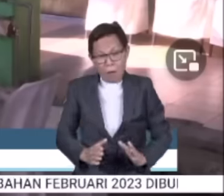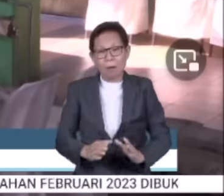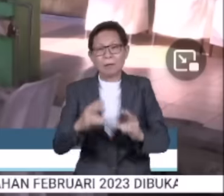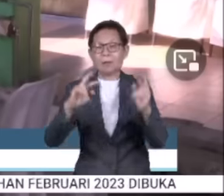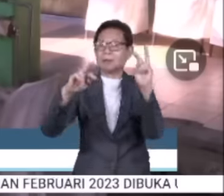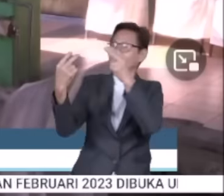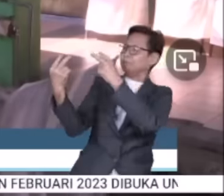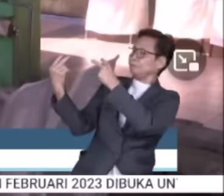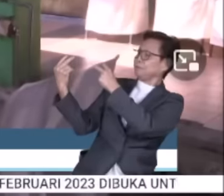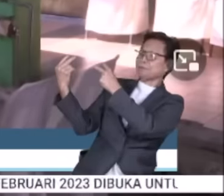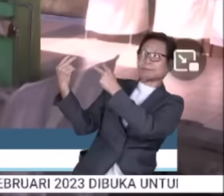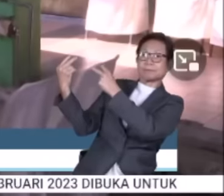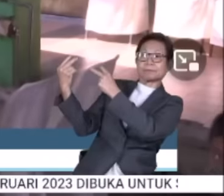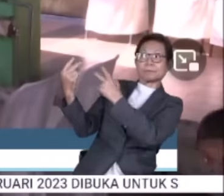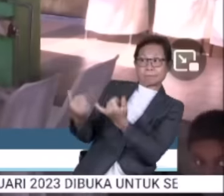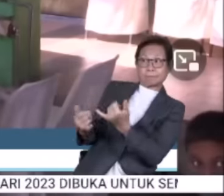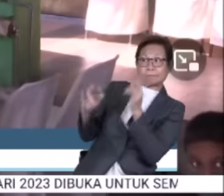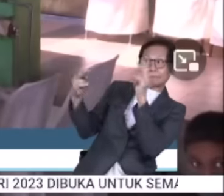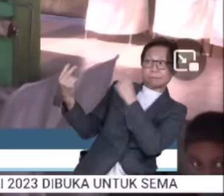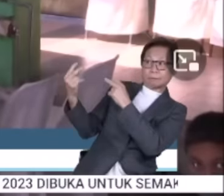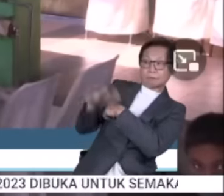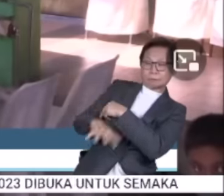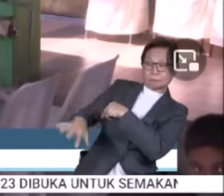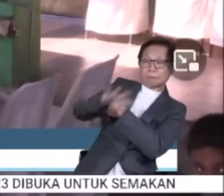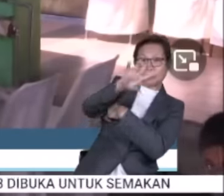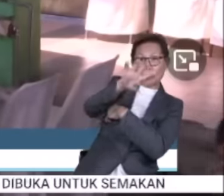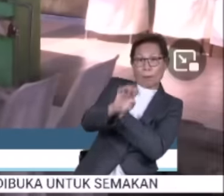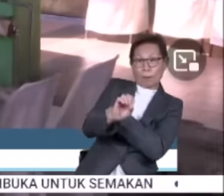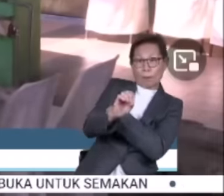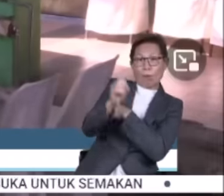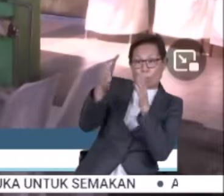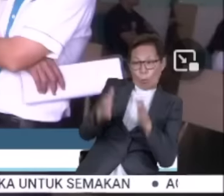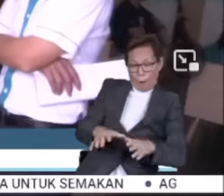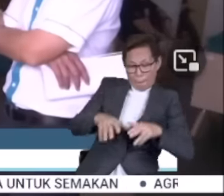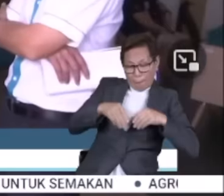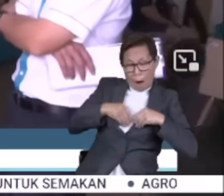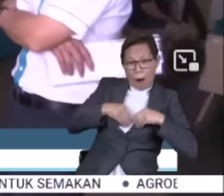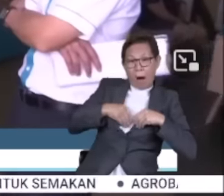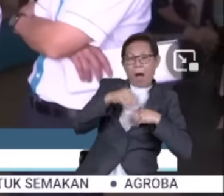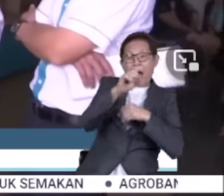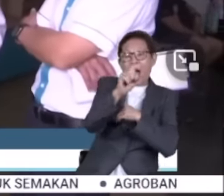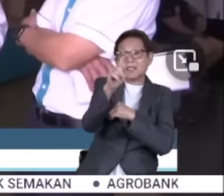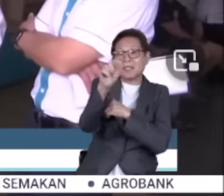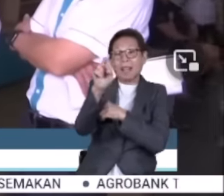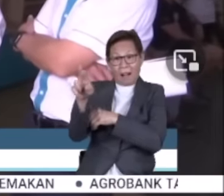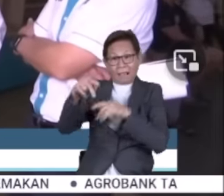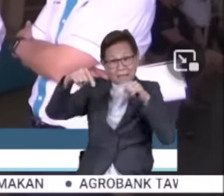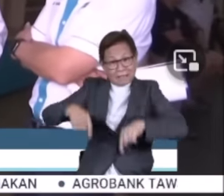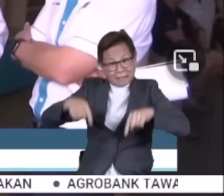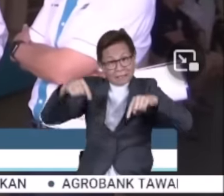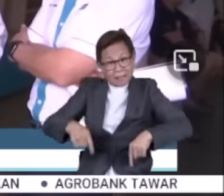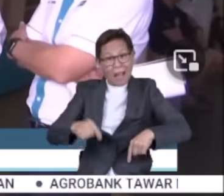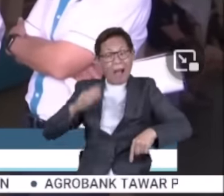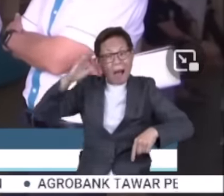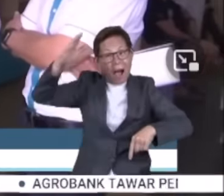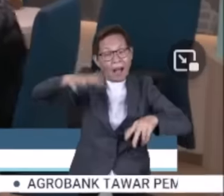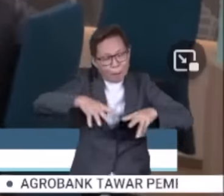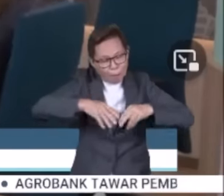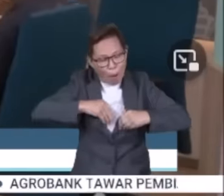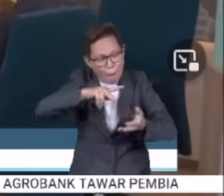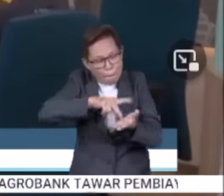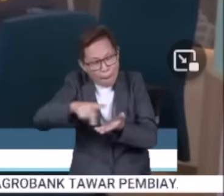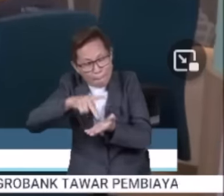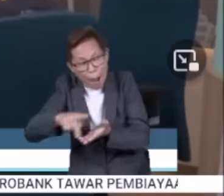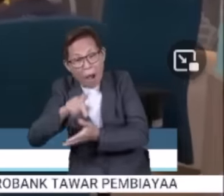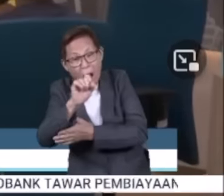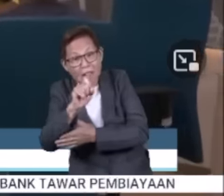di belakang saya pada ketika ini, kira-kira 40 penerima STR di sini bukan sahaja bakal menerima bayaran